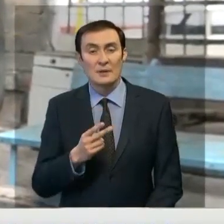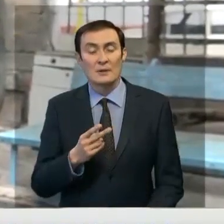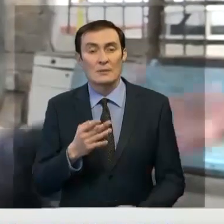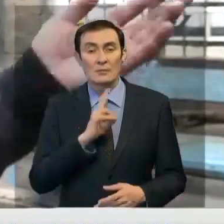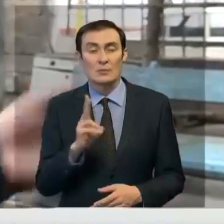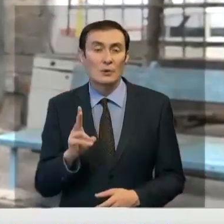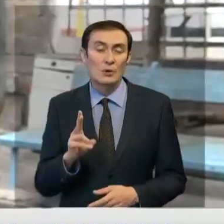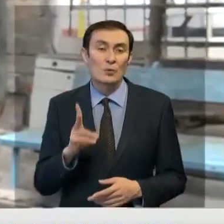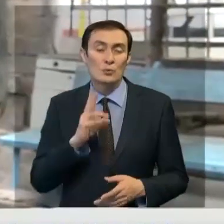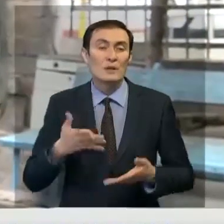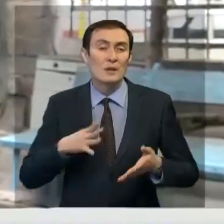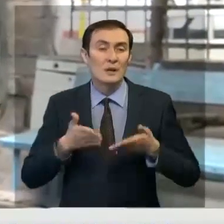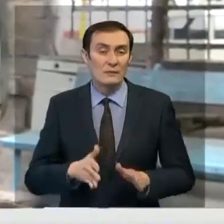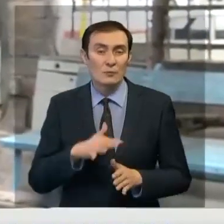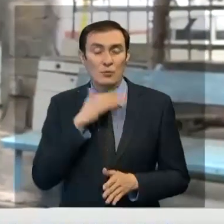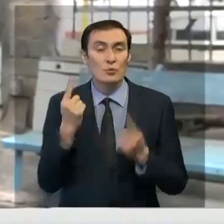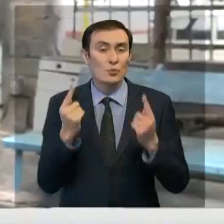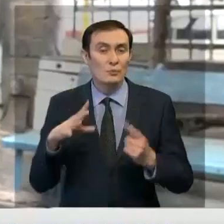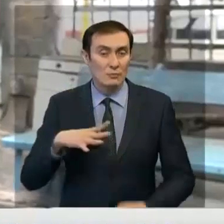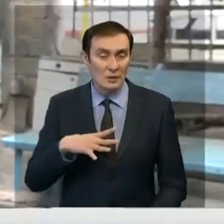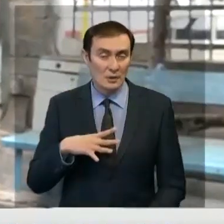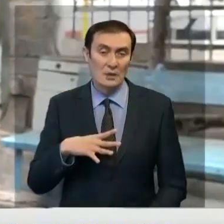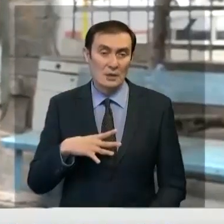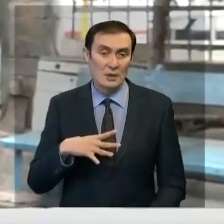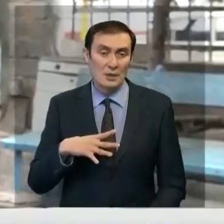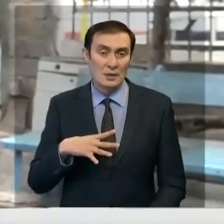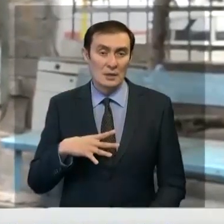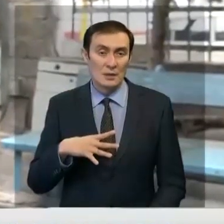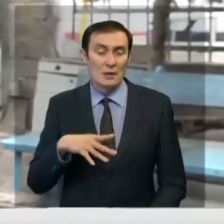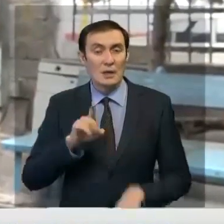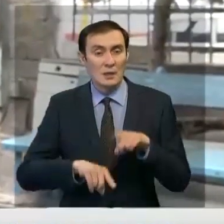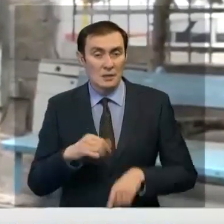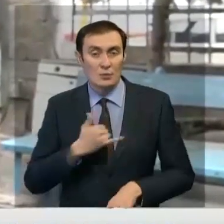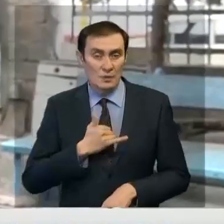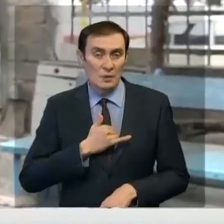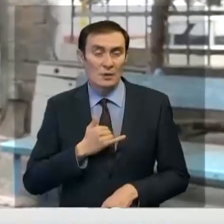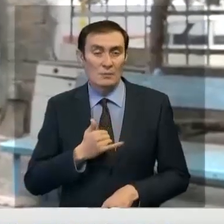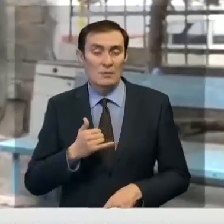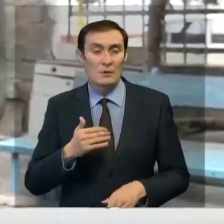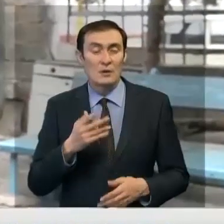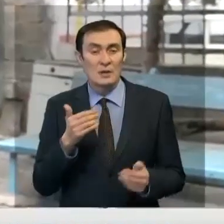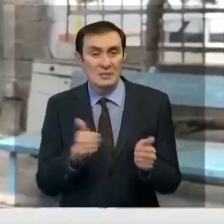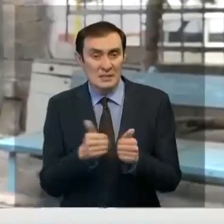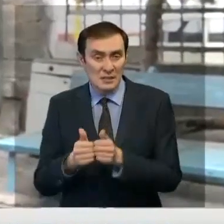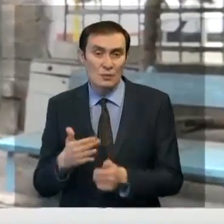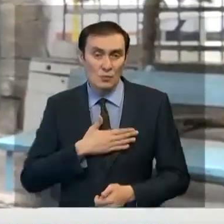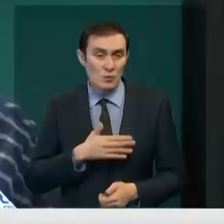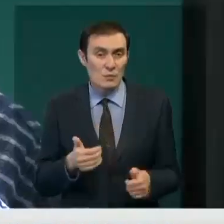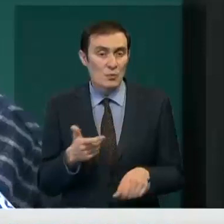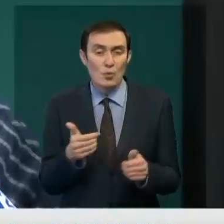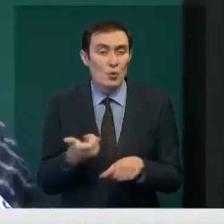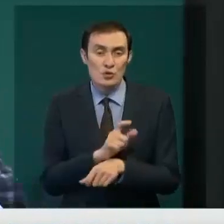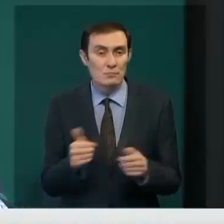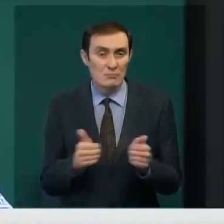родились. Все здесь многие крупные же. Все родные, вот мой близкий, вот тут сосед мой близкий.